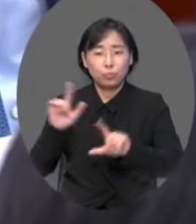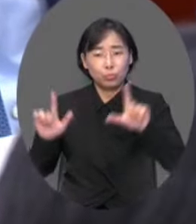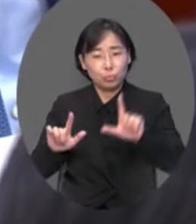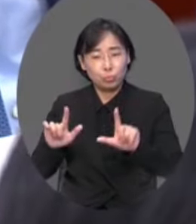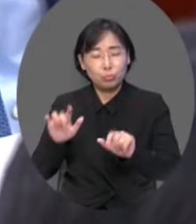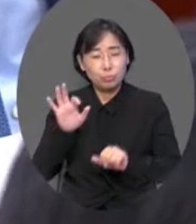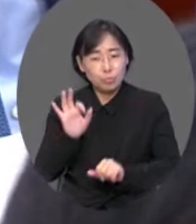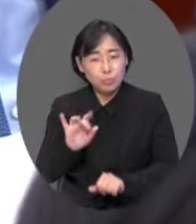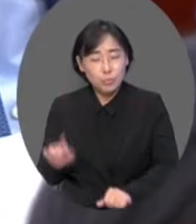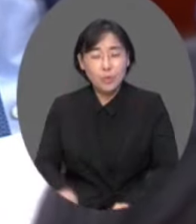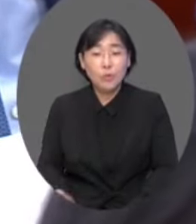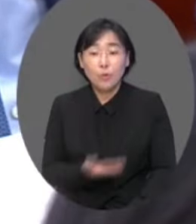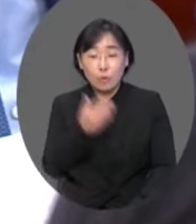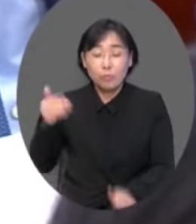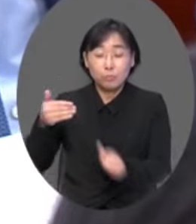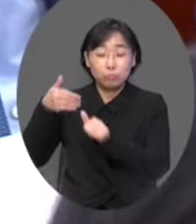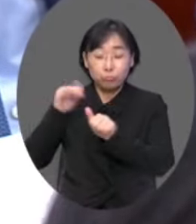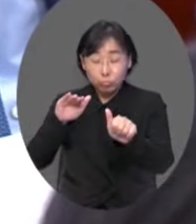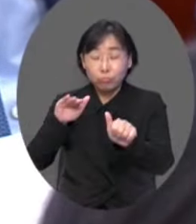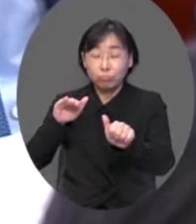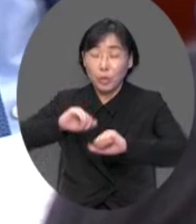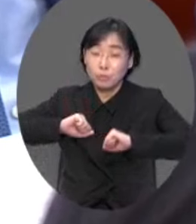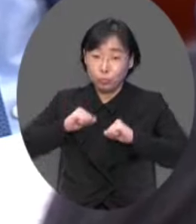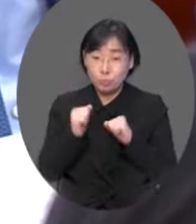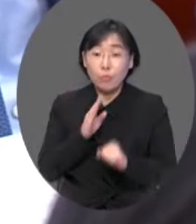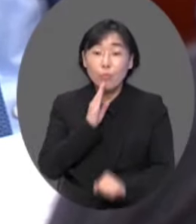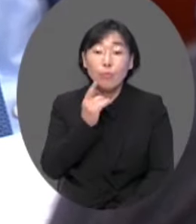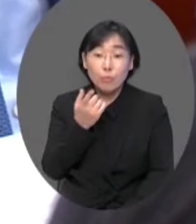여러분은 파견 명령 받아서 왔을 뿐이지만